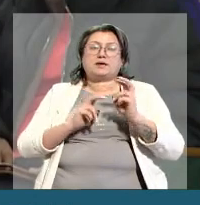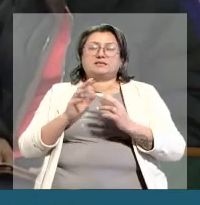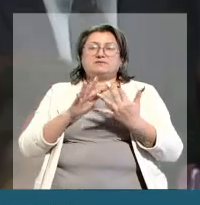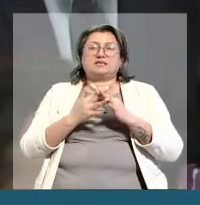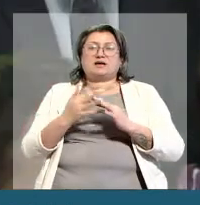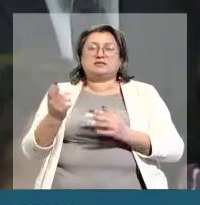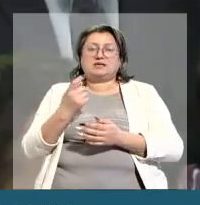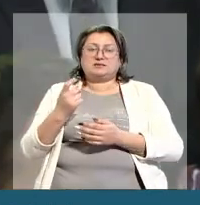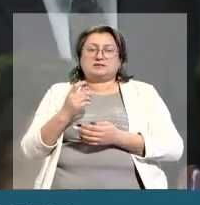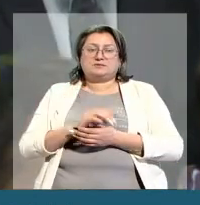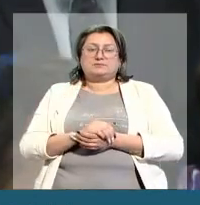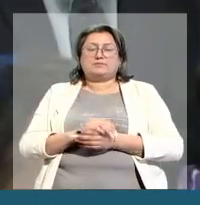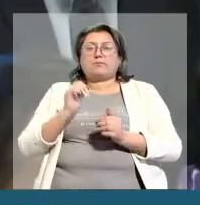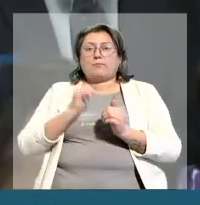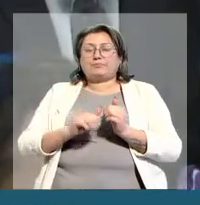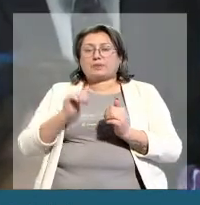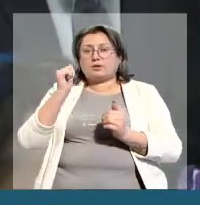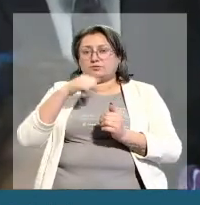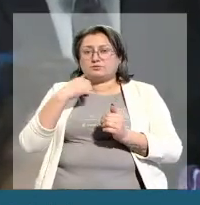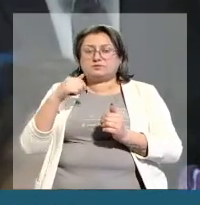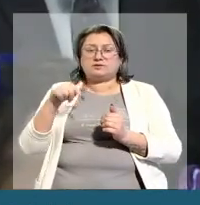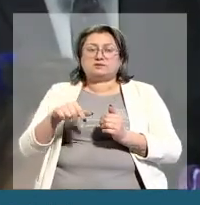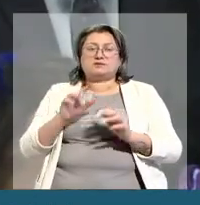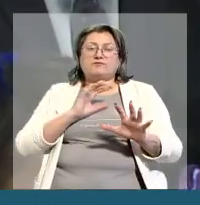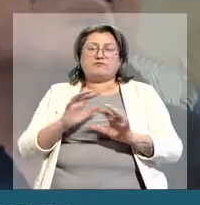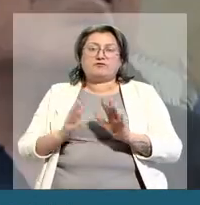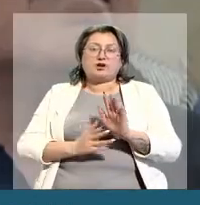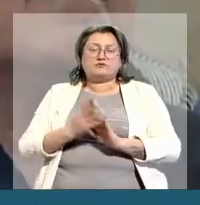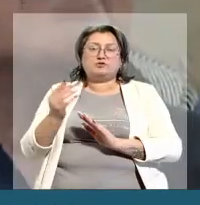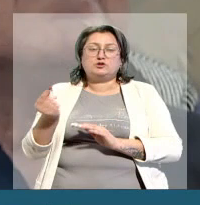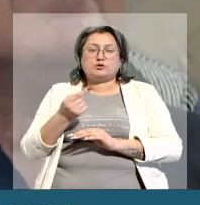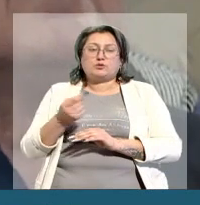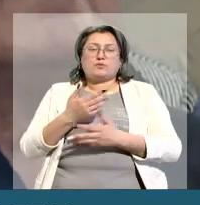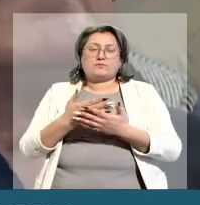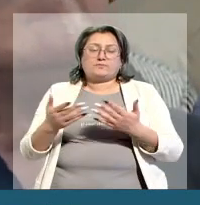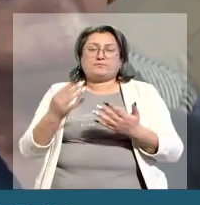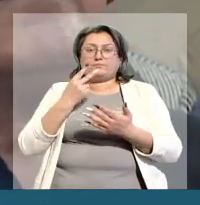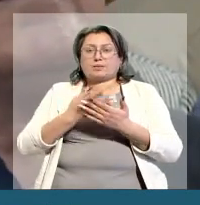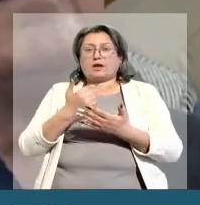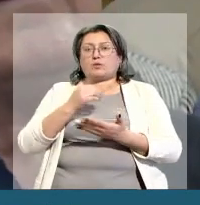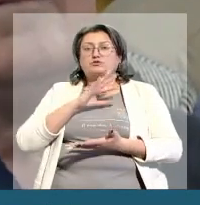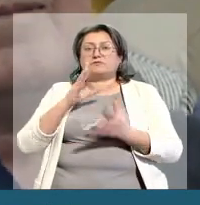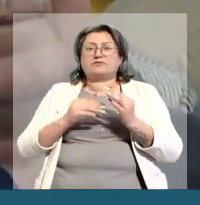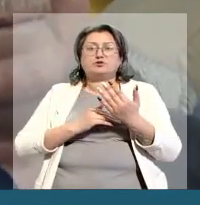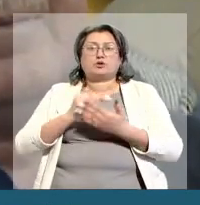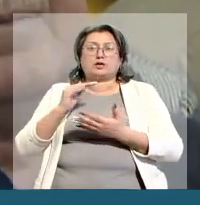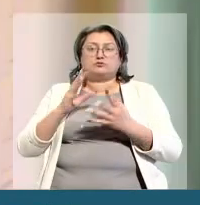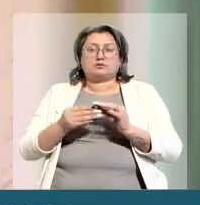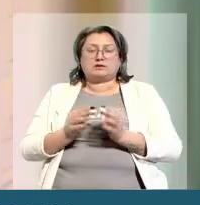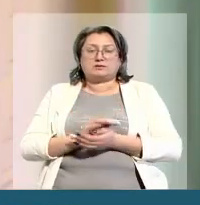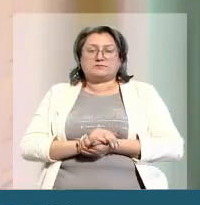еңбегін еліп марапаттау кәсіпорын үшін дәстүрге айналған. Еңбек адамдары үшін ұйымдастырылған шараға қос ауданның әкімдері де